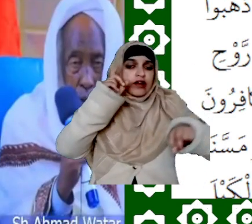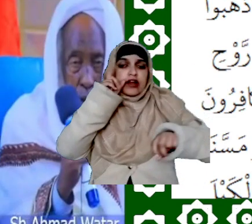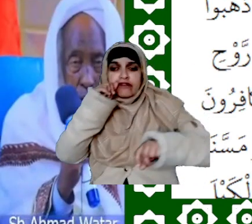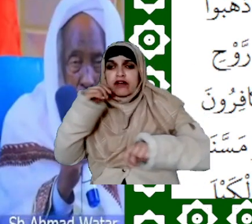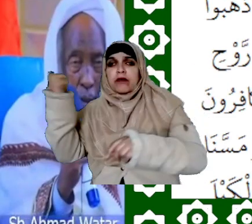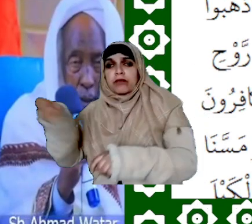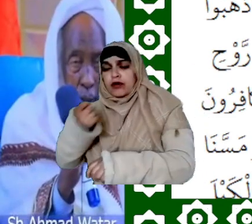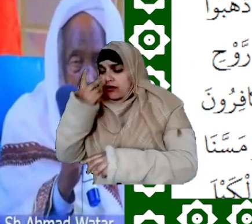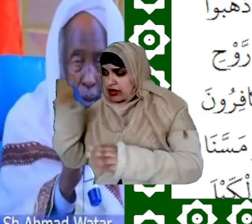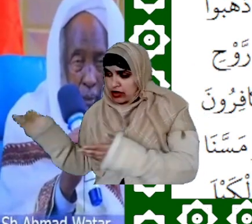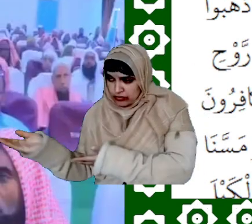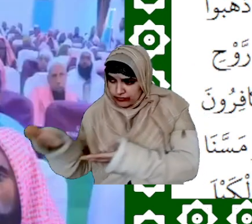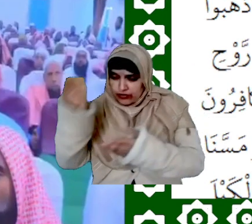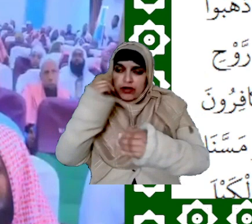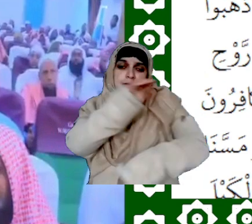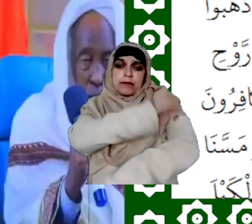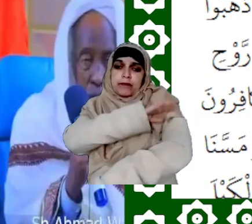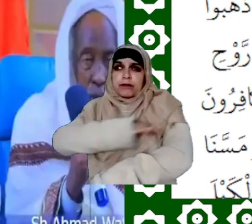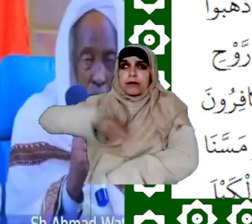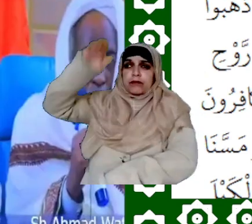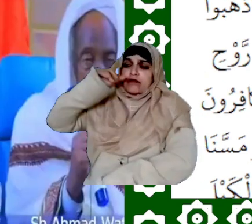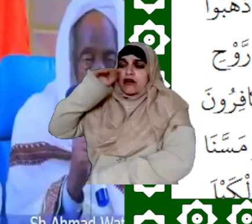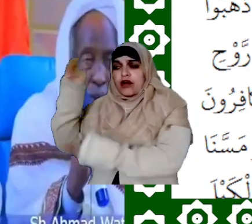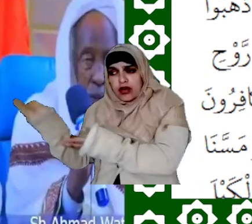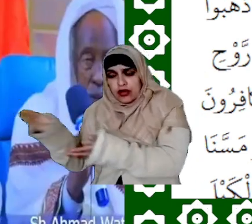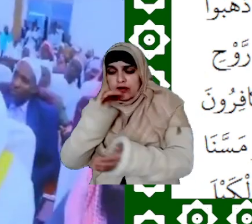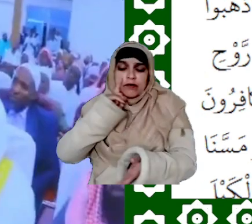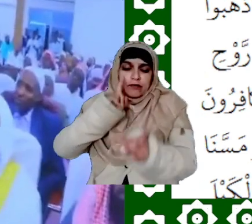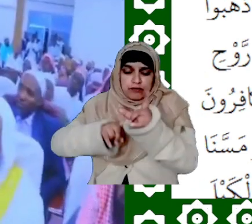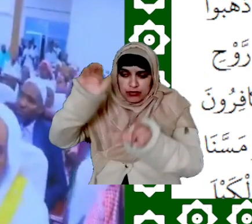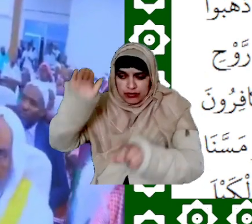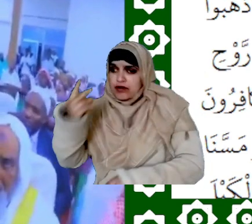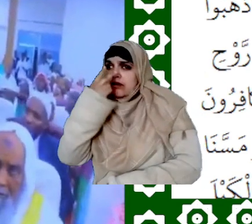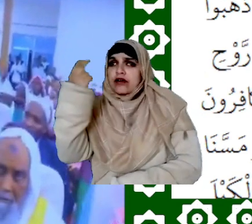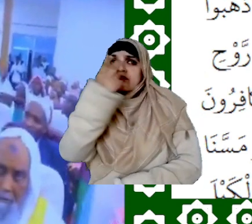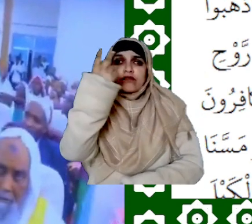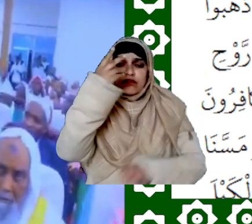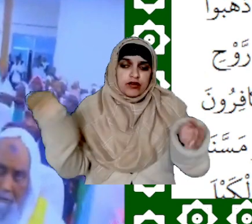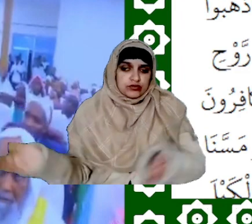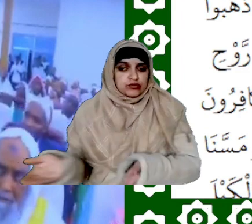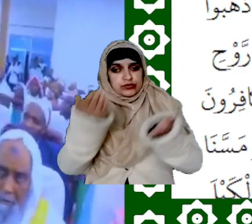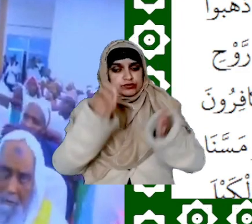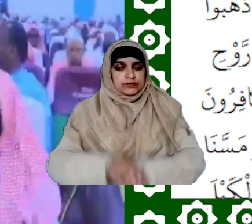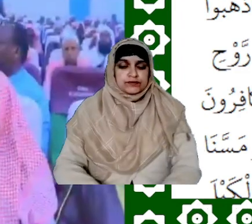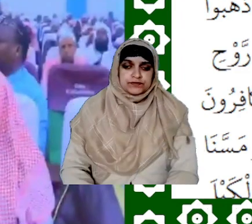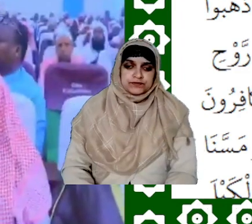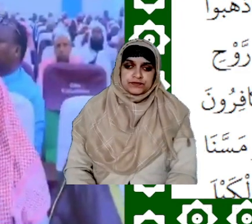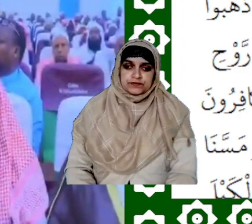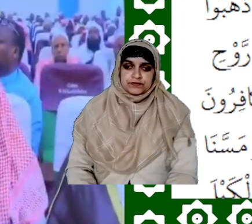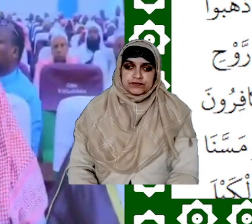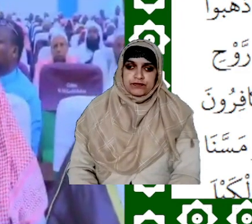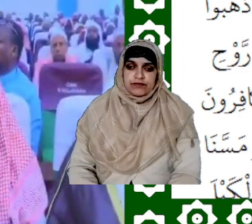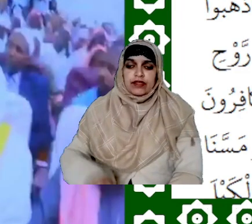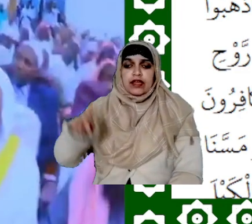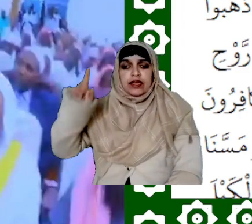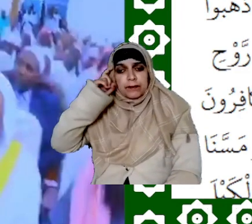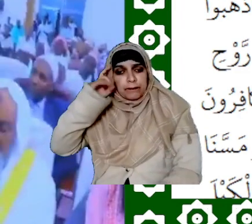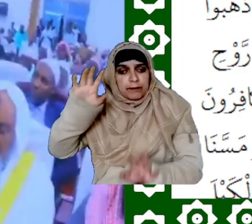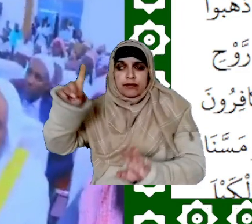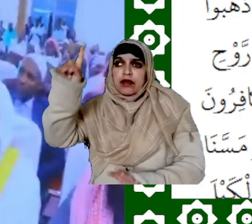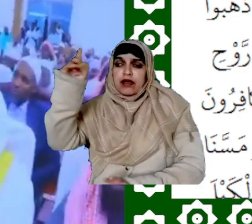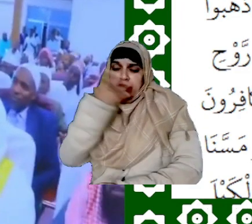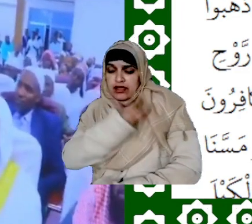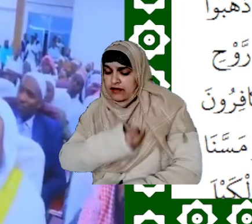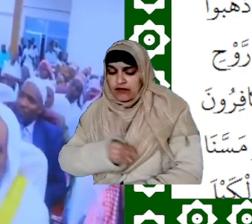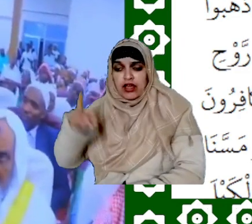في وأخيه أبليس بربادا بنيامين وأخواه انجئوا له روبيل